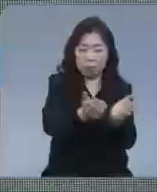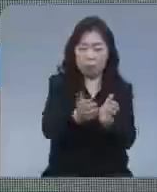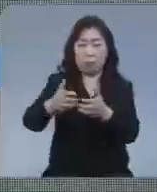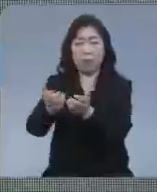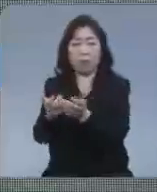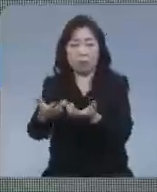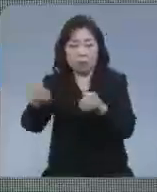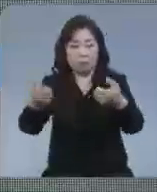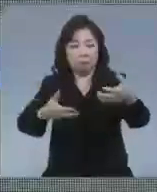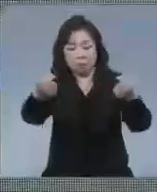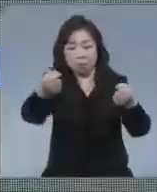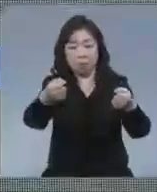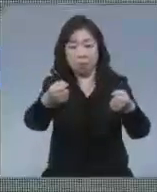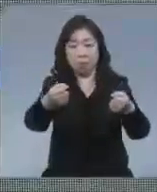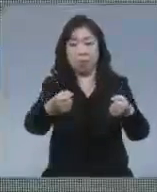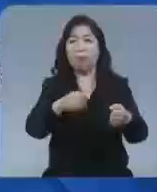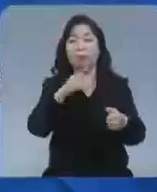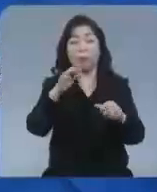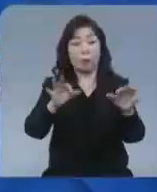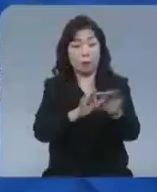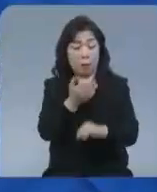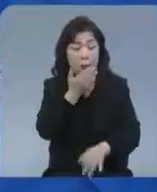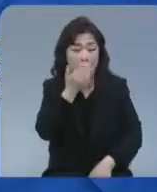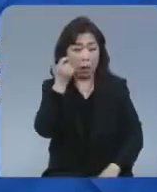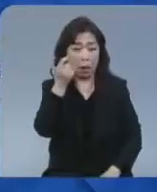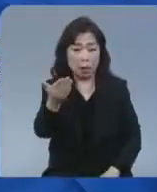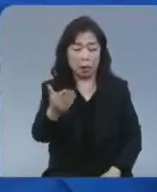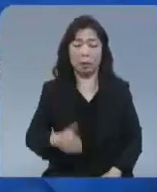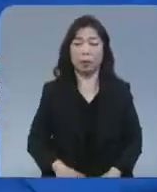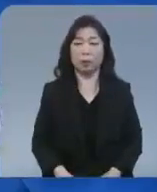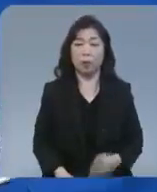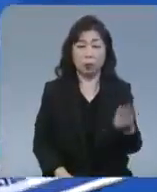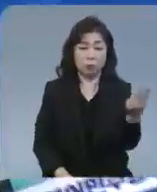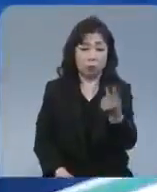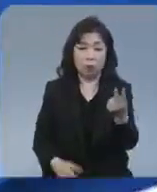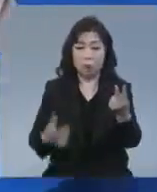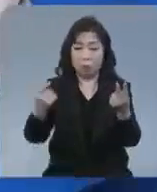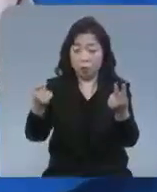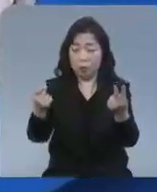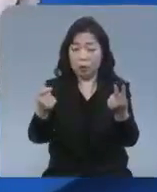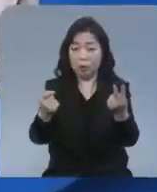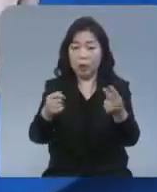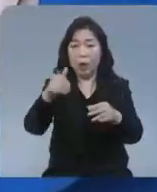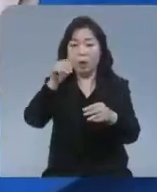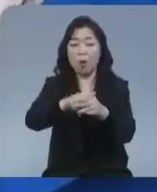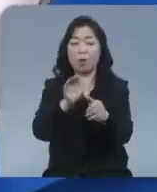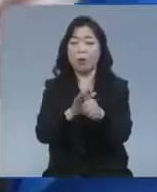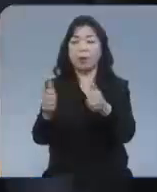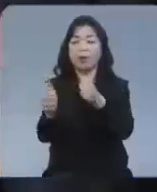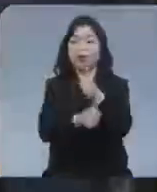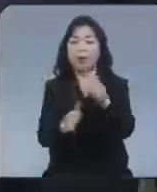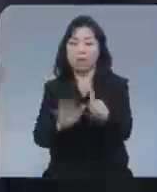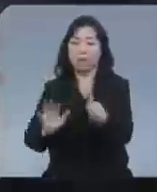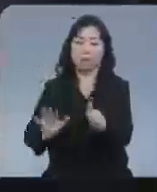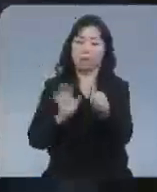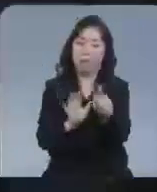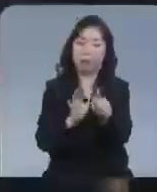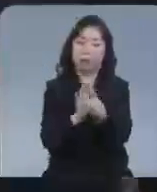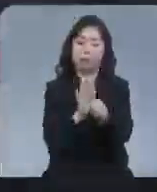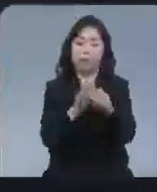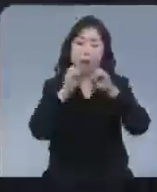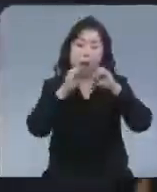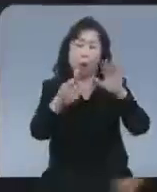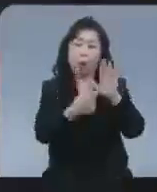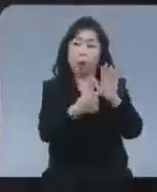钟仁最终选择不加入。尹锡悦表示，文在寅政权利用政治理念的对立分裂国民，